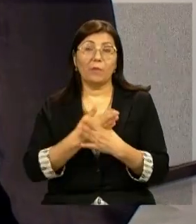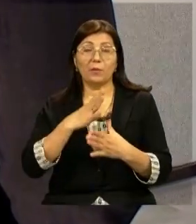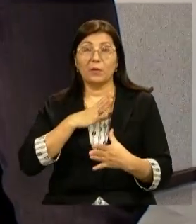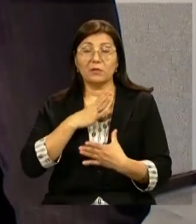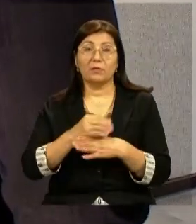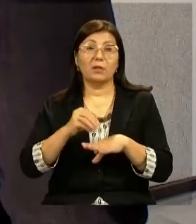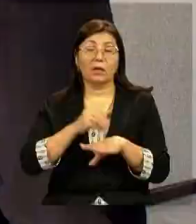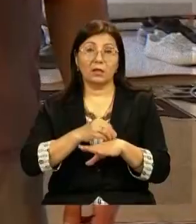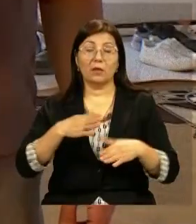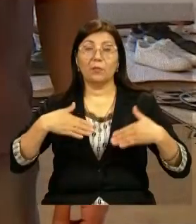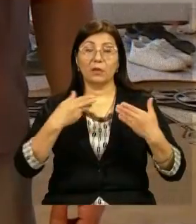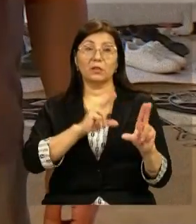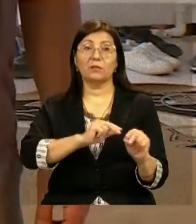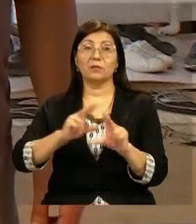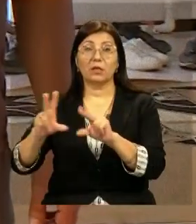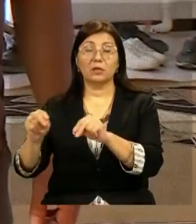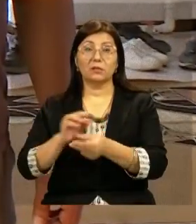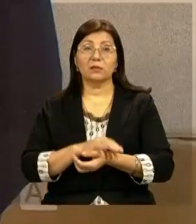новосельем, пожелав счастья.